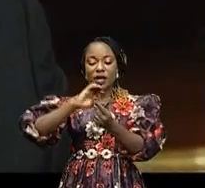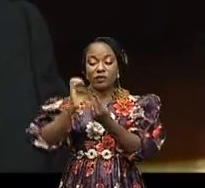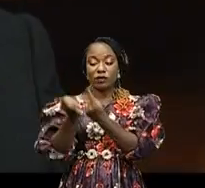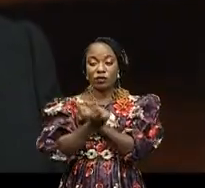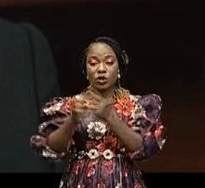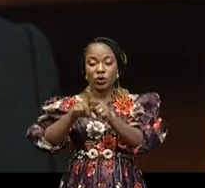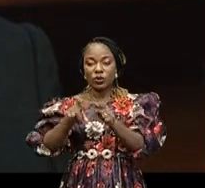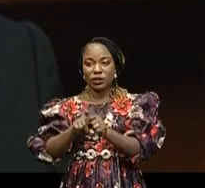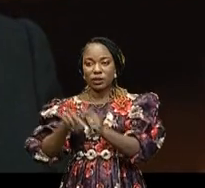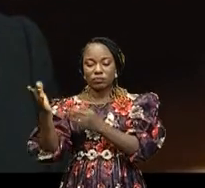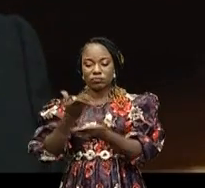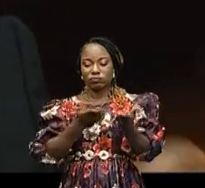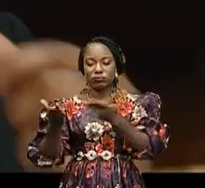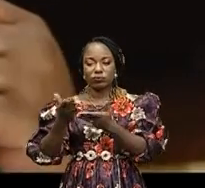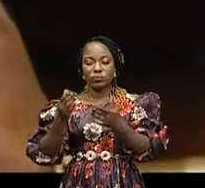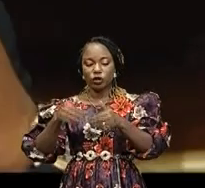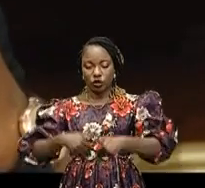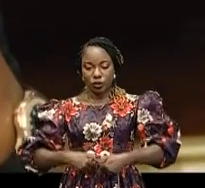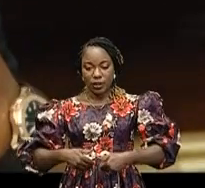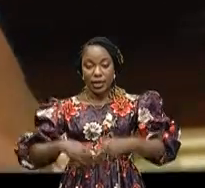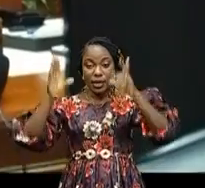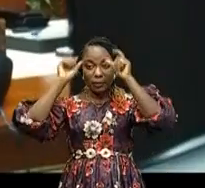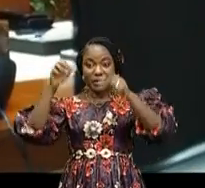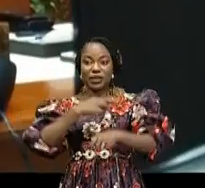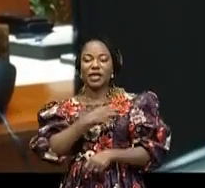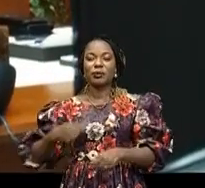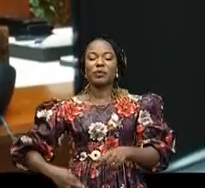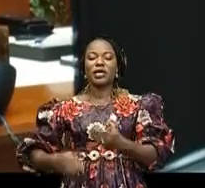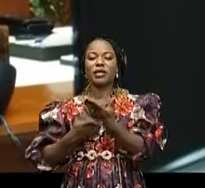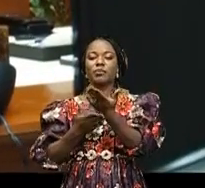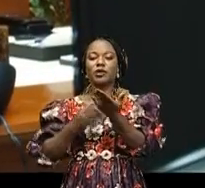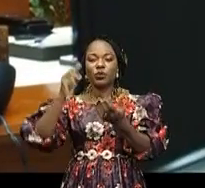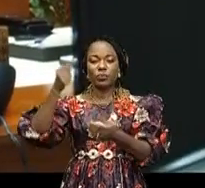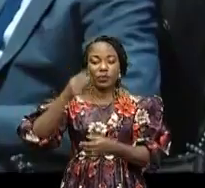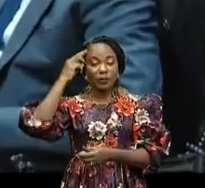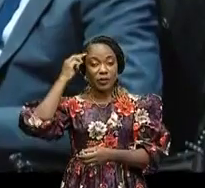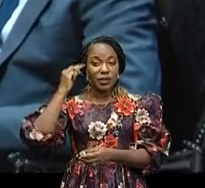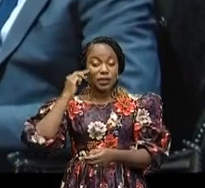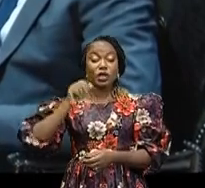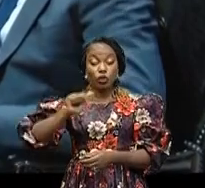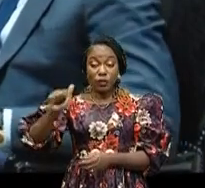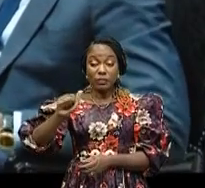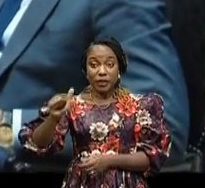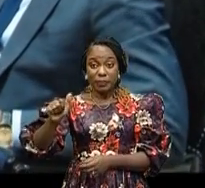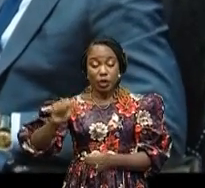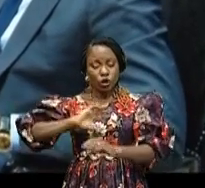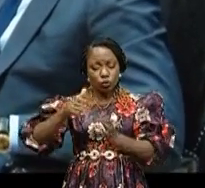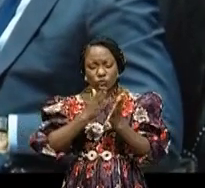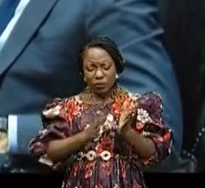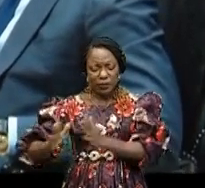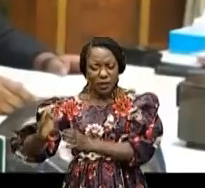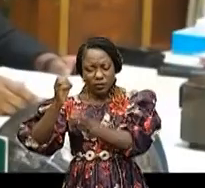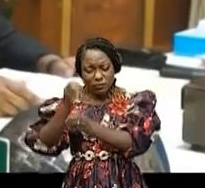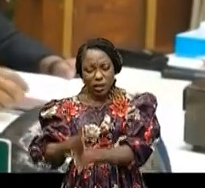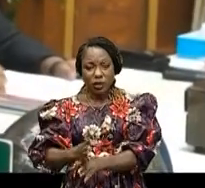de l'entrepreneuriat des jeunes. Le président de la République a demandé au Premier ministre de s'assurer que toutes les dispositions sont